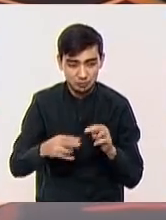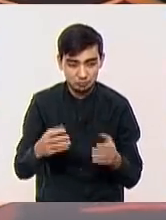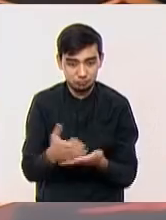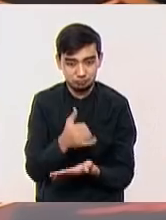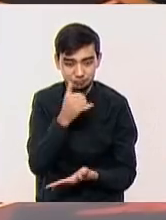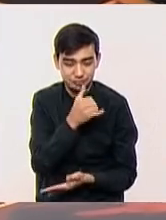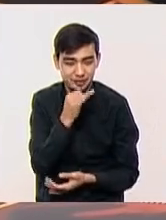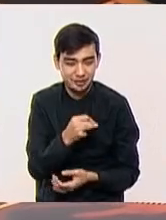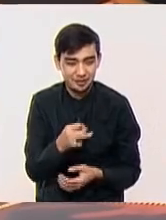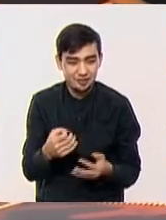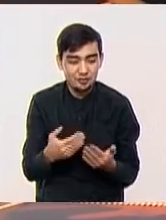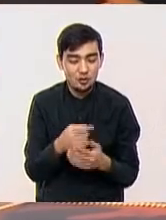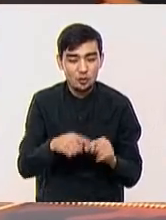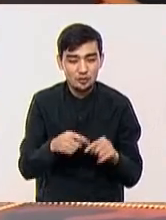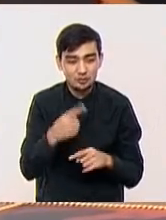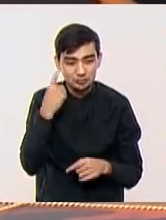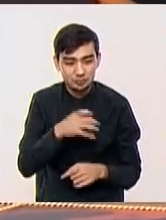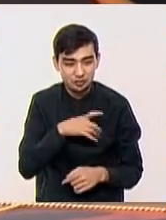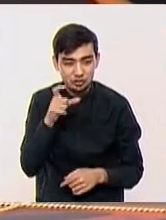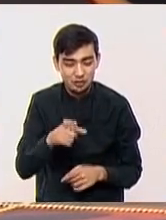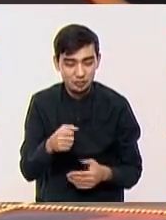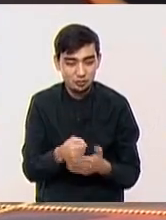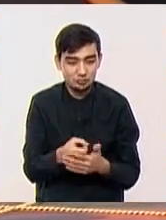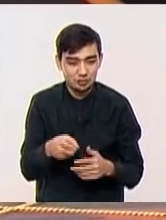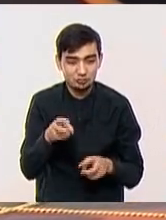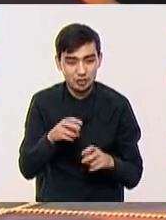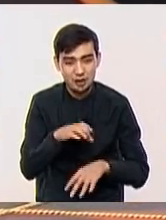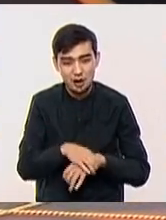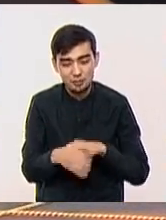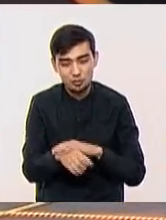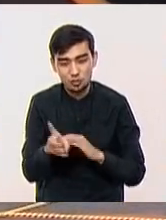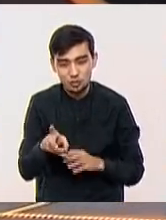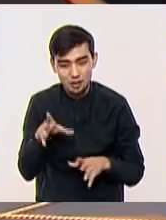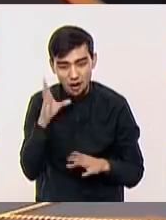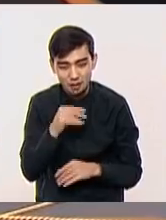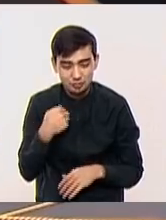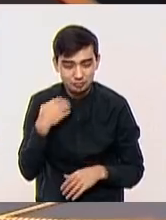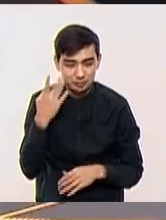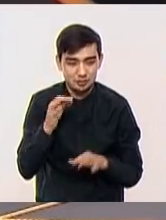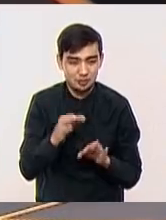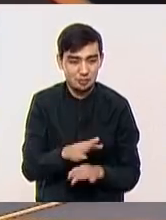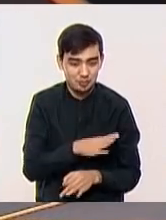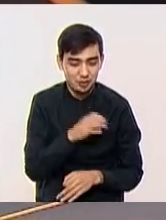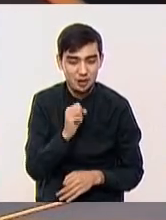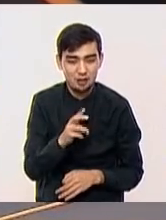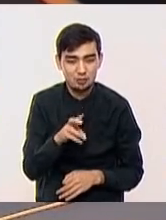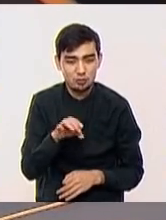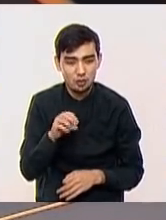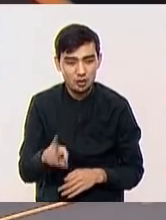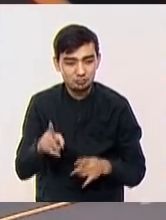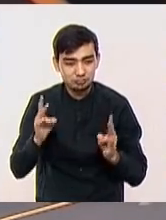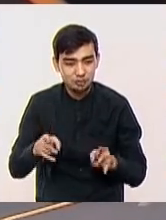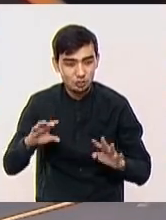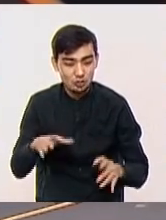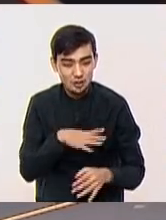ғана редакциямызға жақындары хабарласып, азаматты әлдекімдер құлдықта ұстап отыруы мүмкін деген күдігін жеткізді. Ақбұлақ трагедиясы да